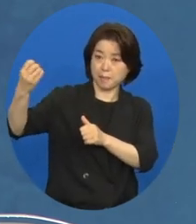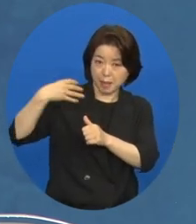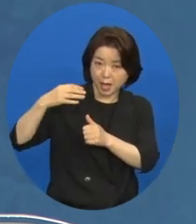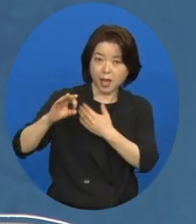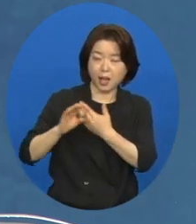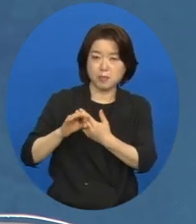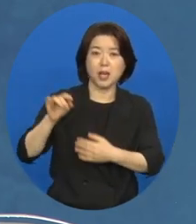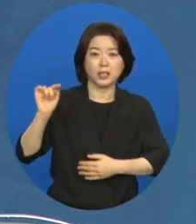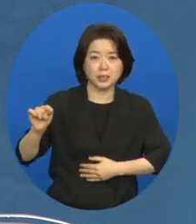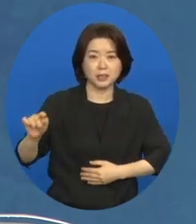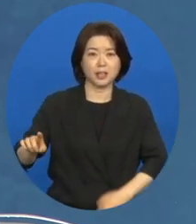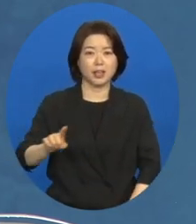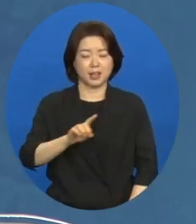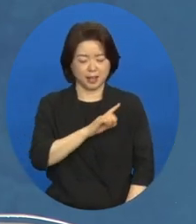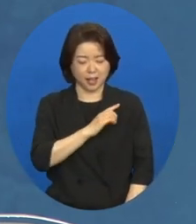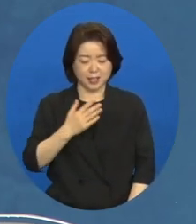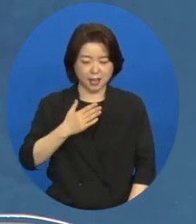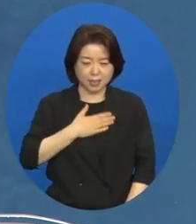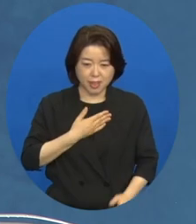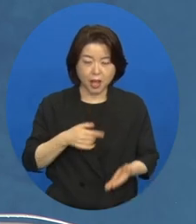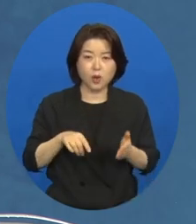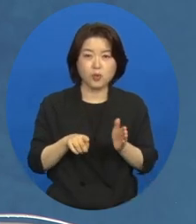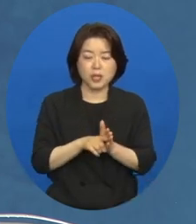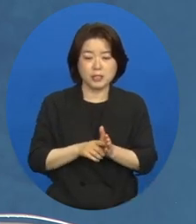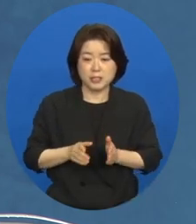그것이 가장 날 위한 길이고